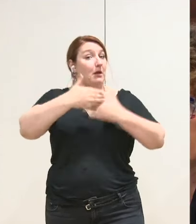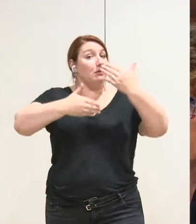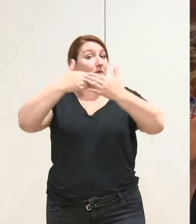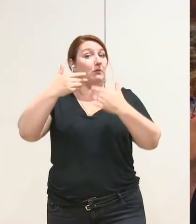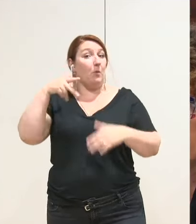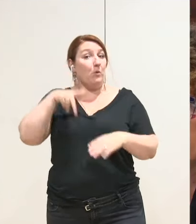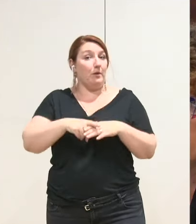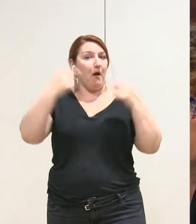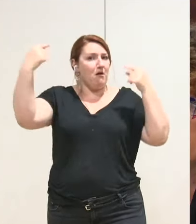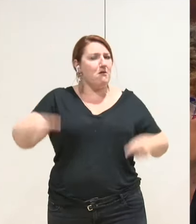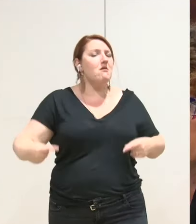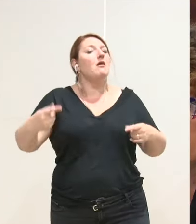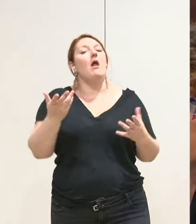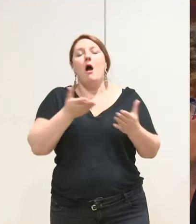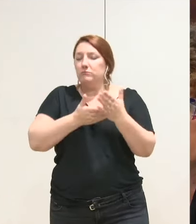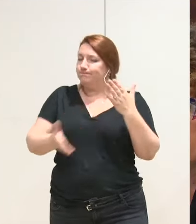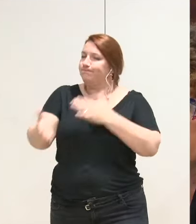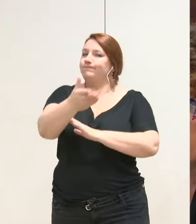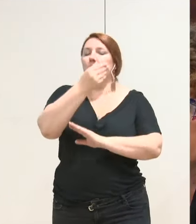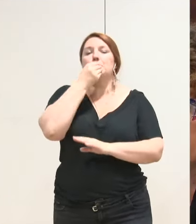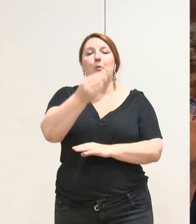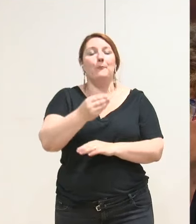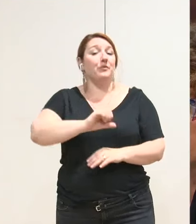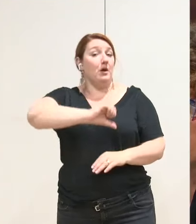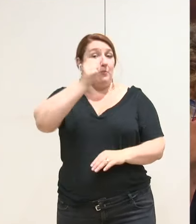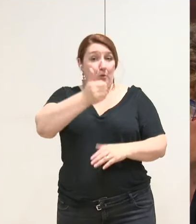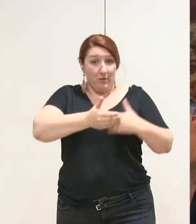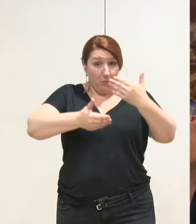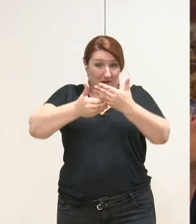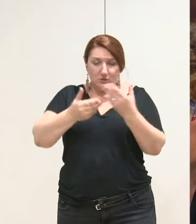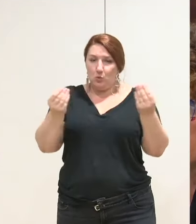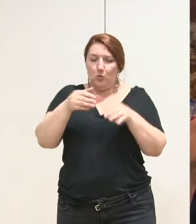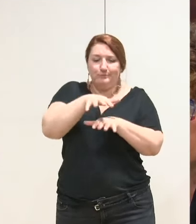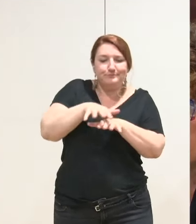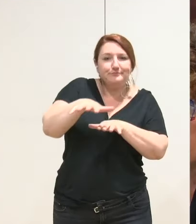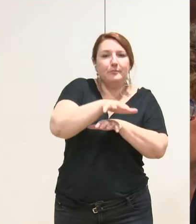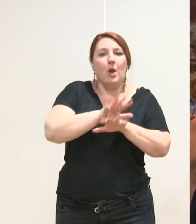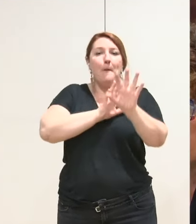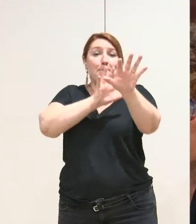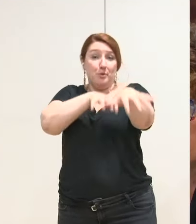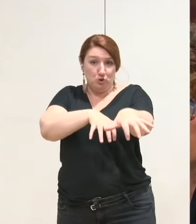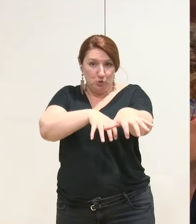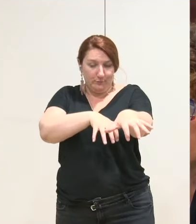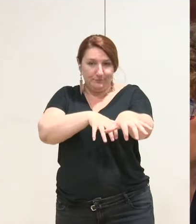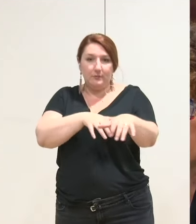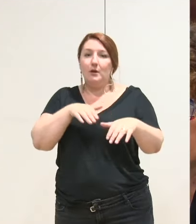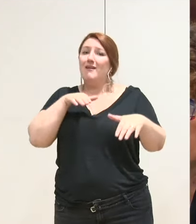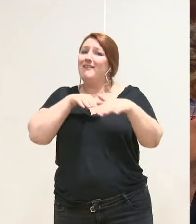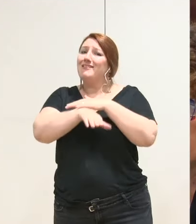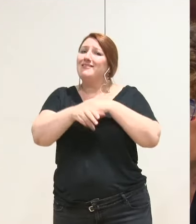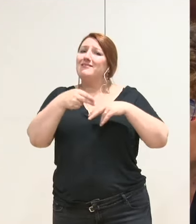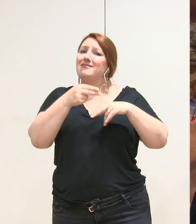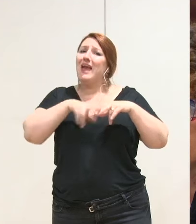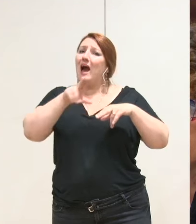donc avec une première opération sur l'îau Peugeot euh Peugeot donc d'ailleurs le garage Peugeot est est